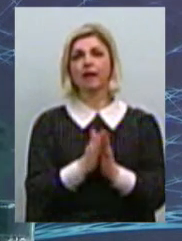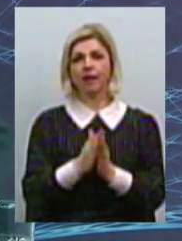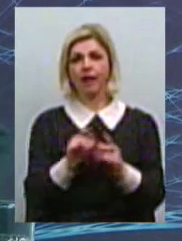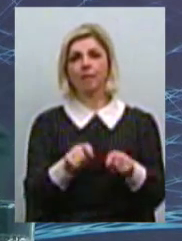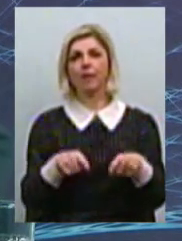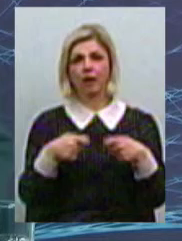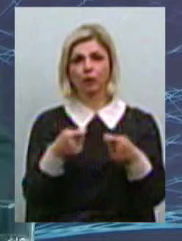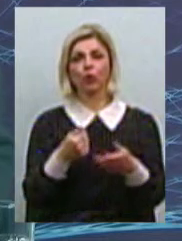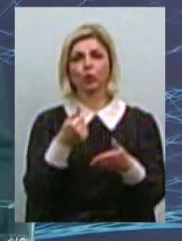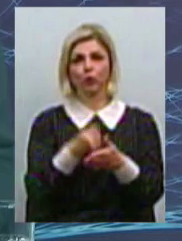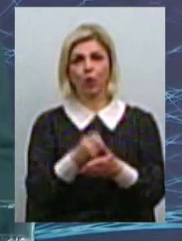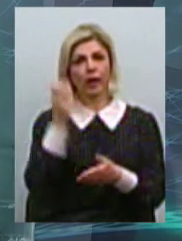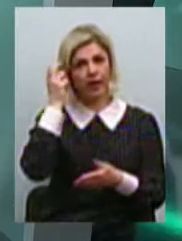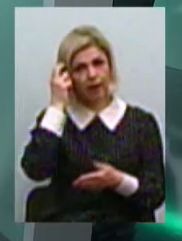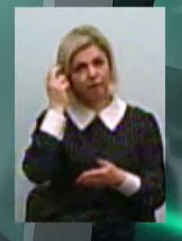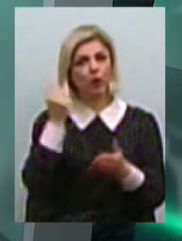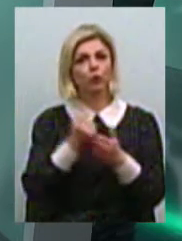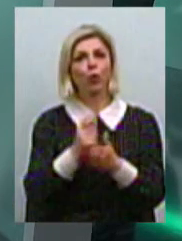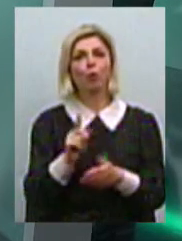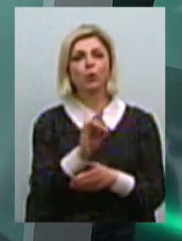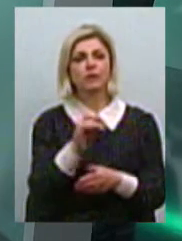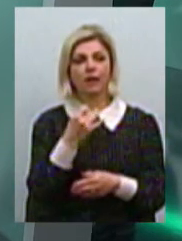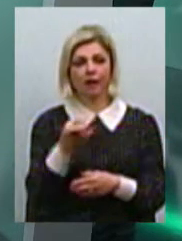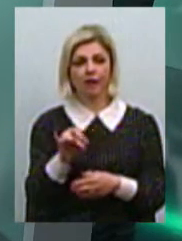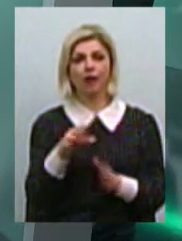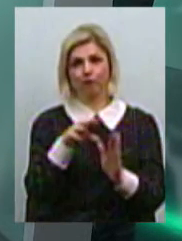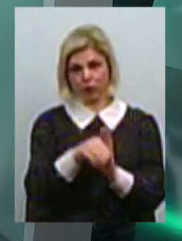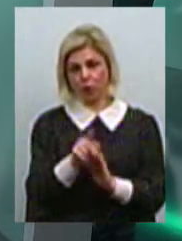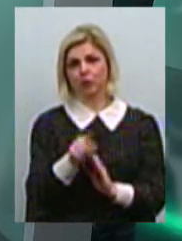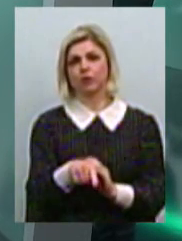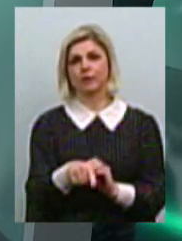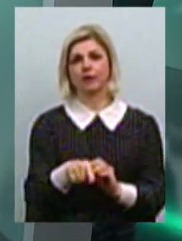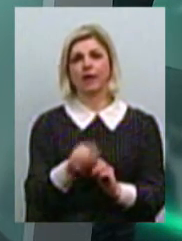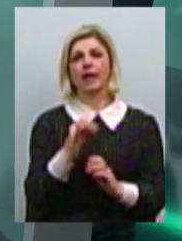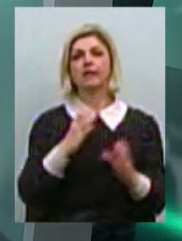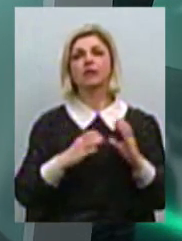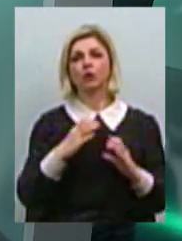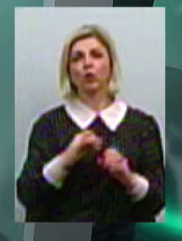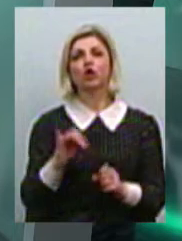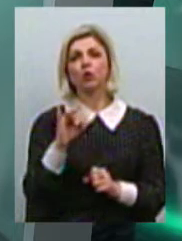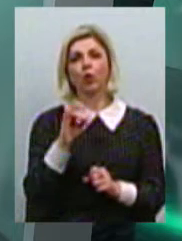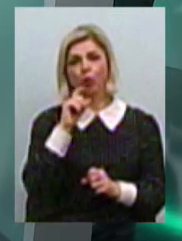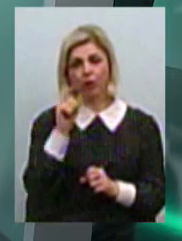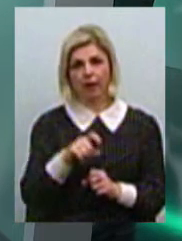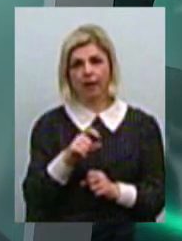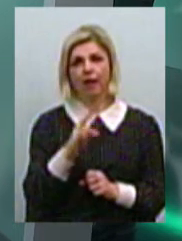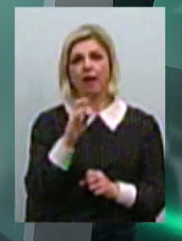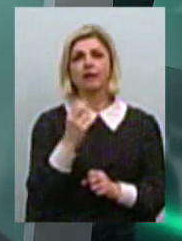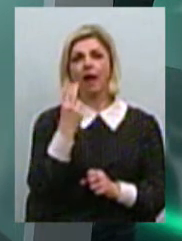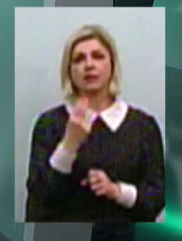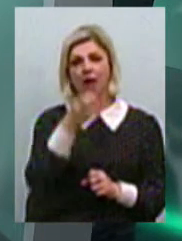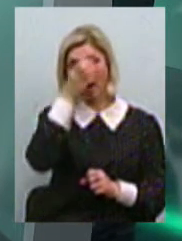до Києва, до музеїв, в тому числі і в Інститут історії України Національної академії